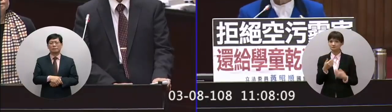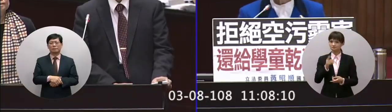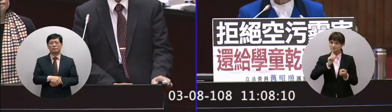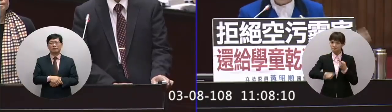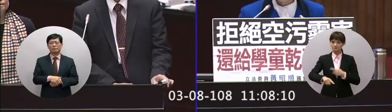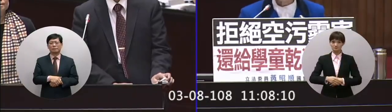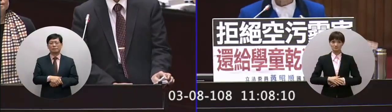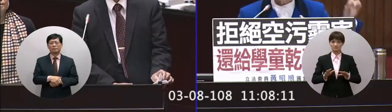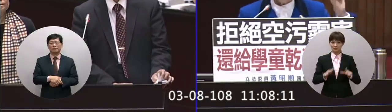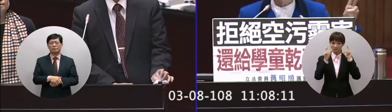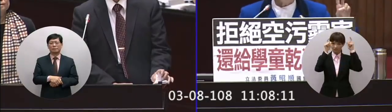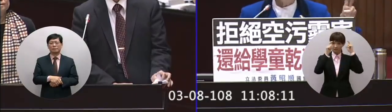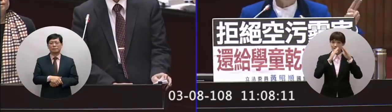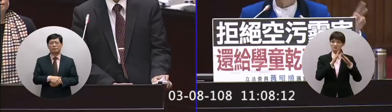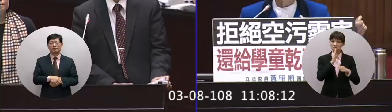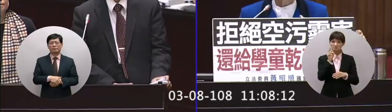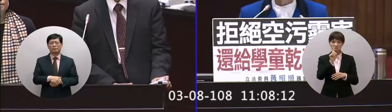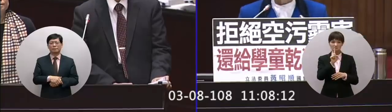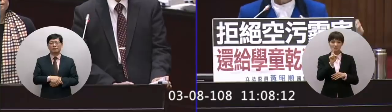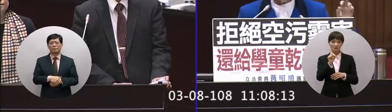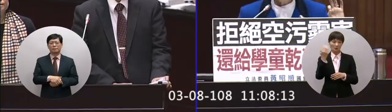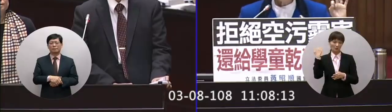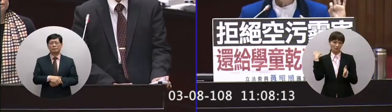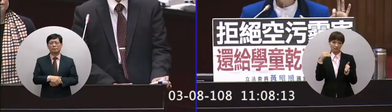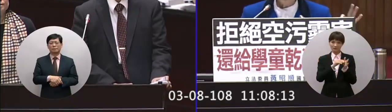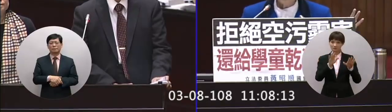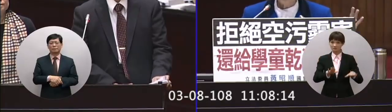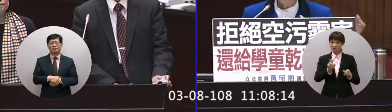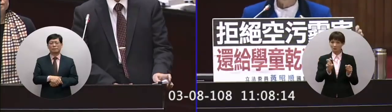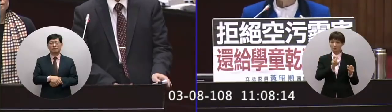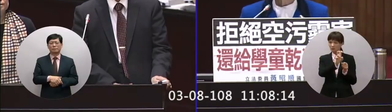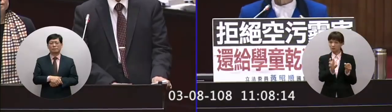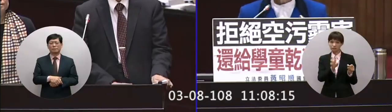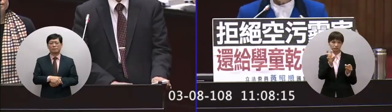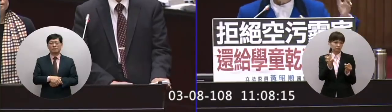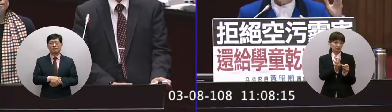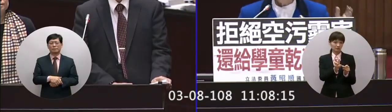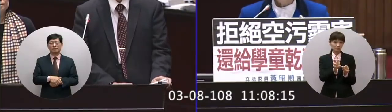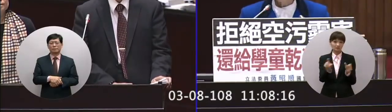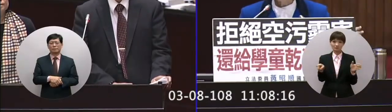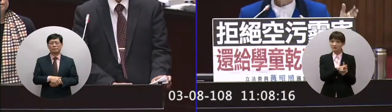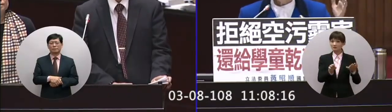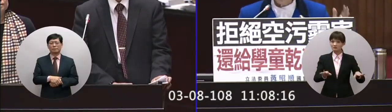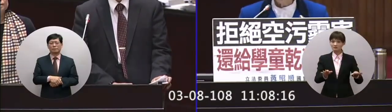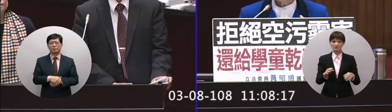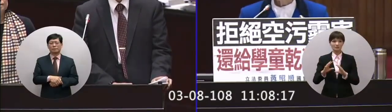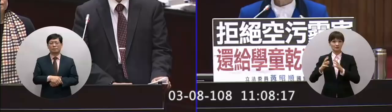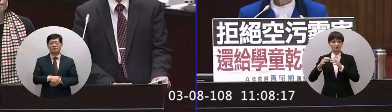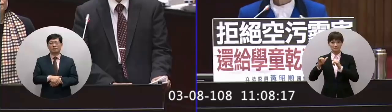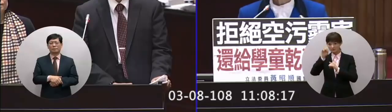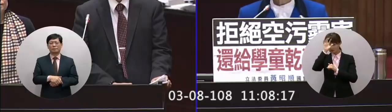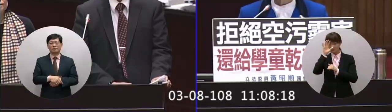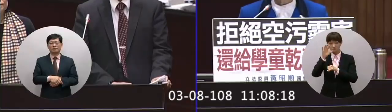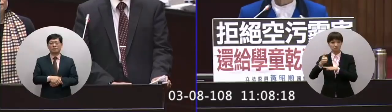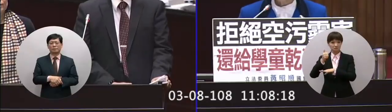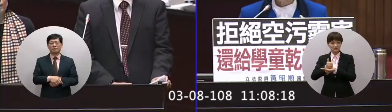天高雄是长期20年来，甚至于30年来，不管是国民党执政、民进党执